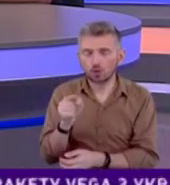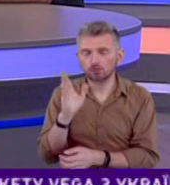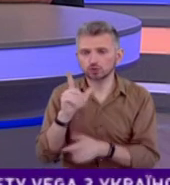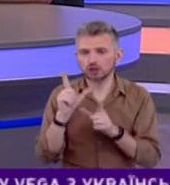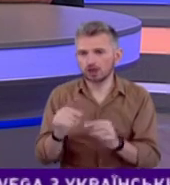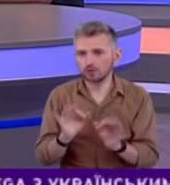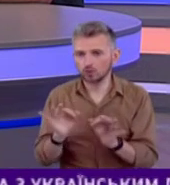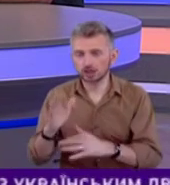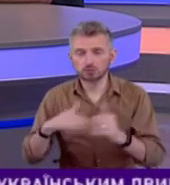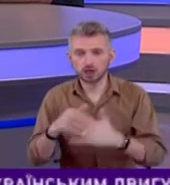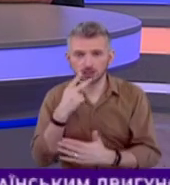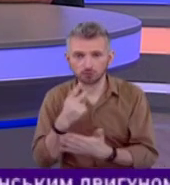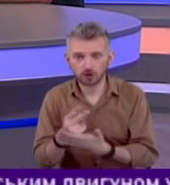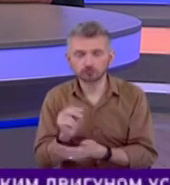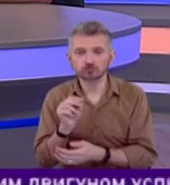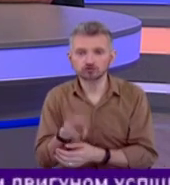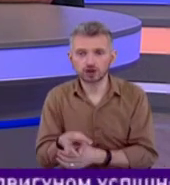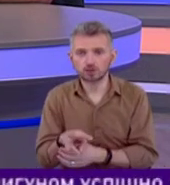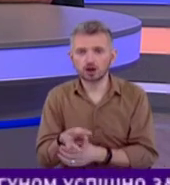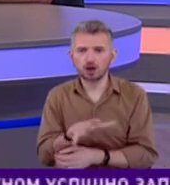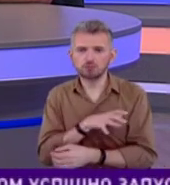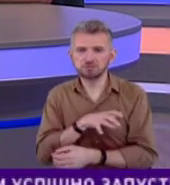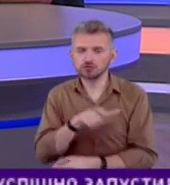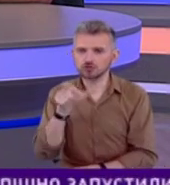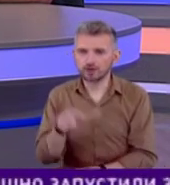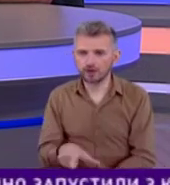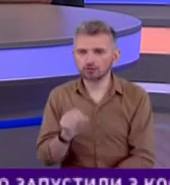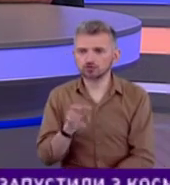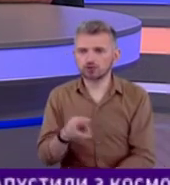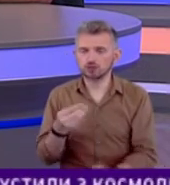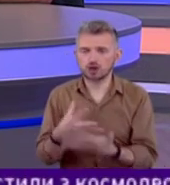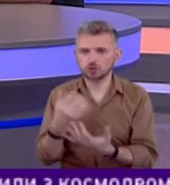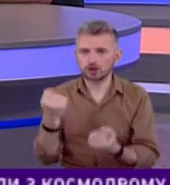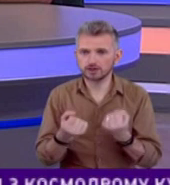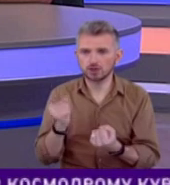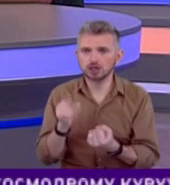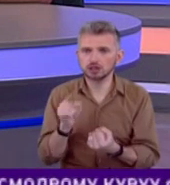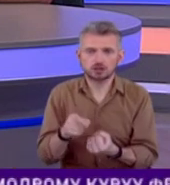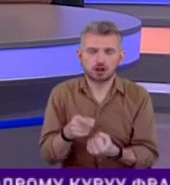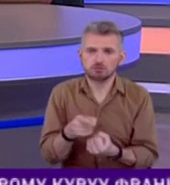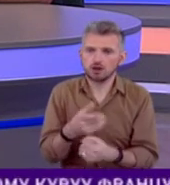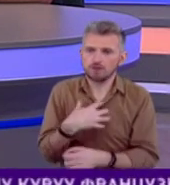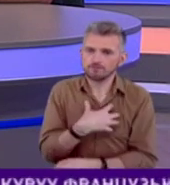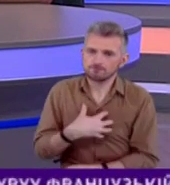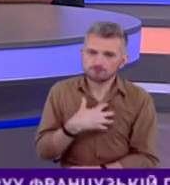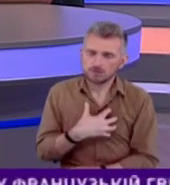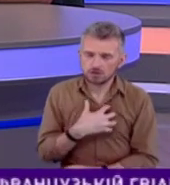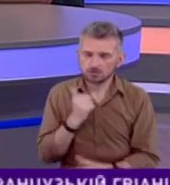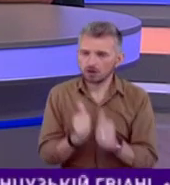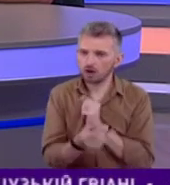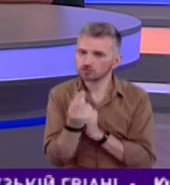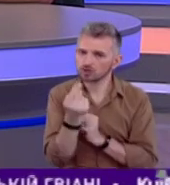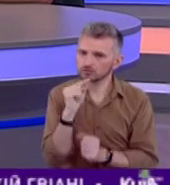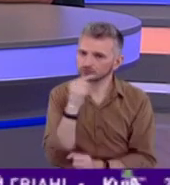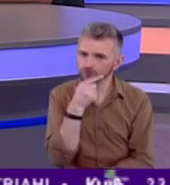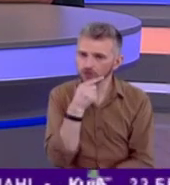тому що практика показує, обычно, чим обезпеченіше чоловік, чим дорожче автомобіль, тим критичніше для нього кожна гривня. Поэтому